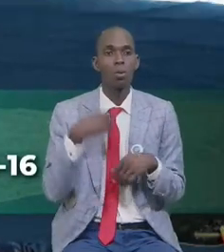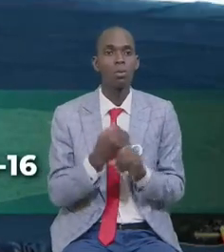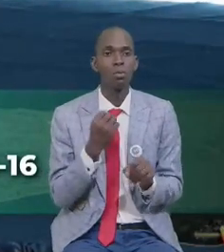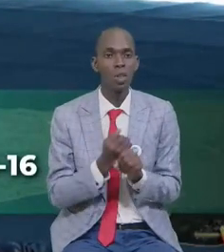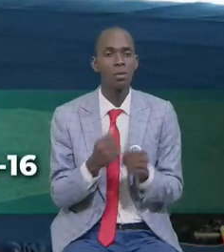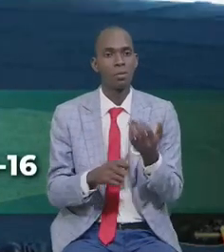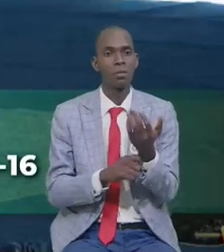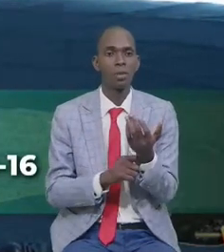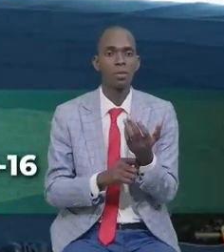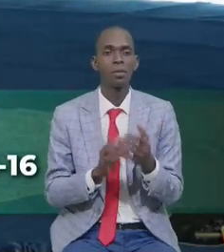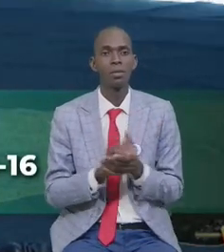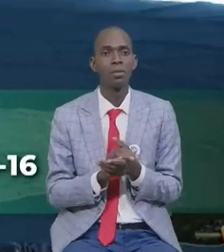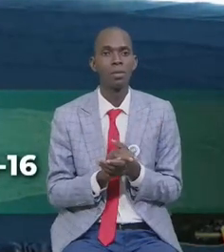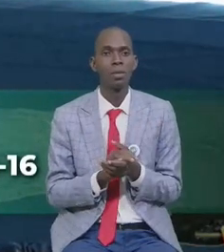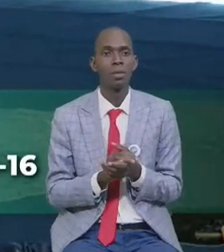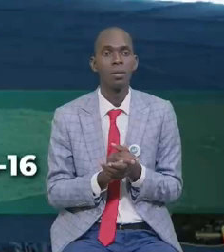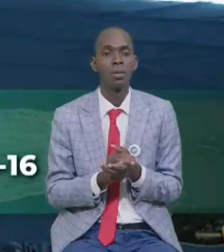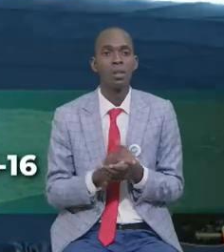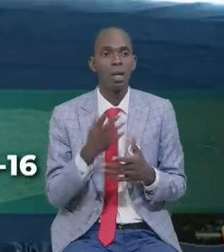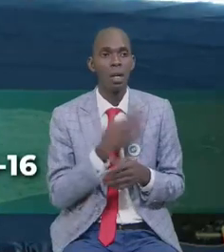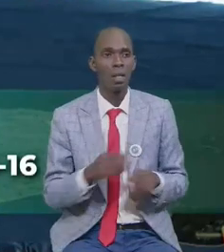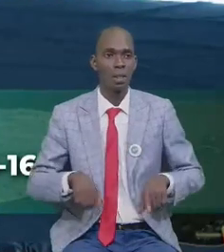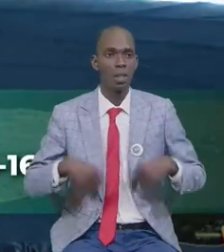Et elle a habité parmi nous.